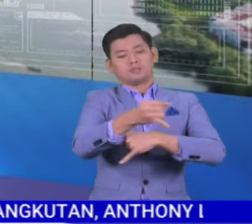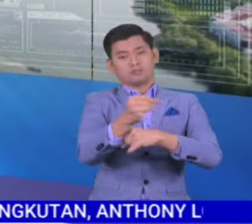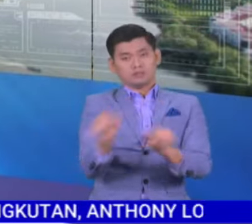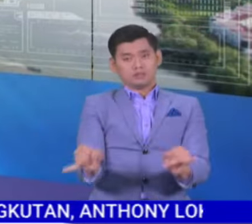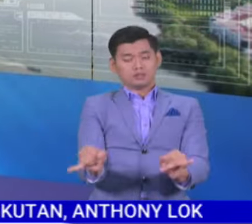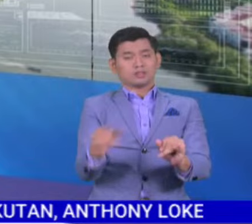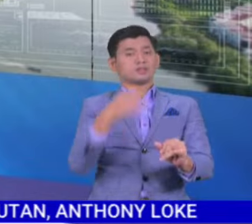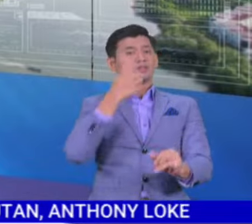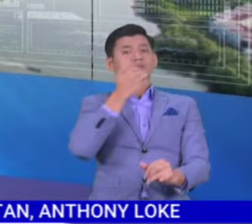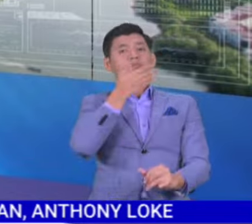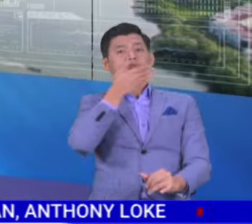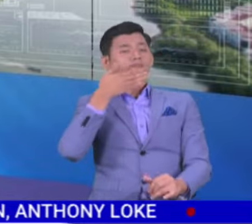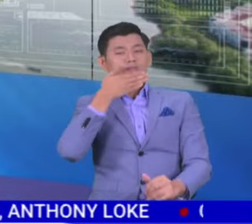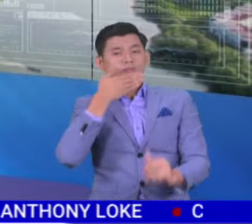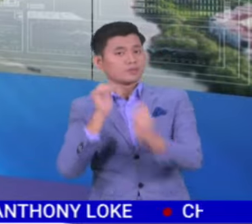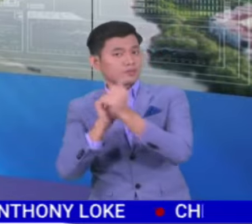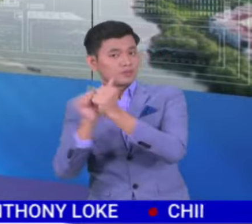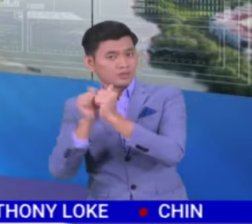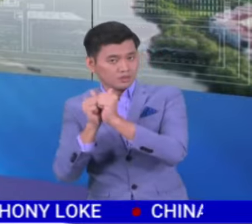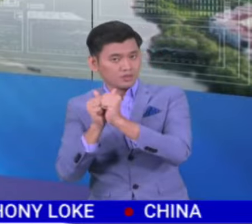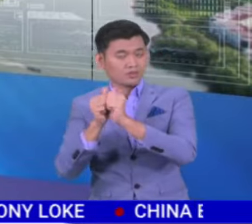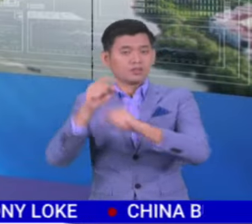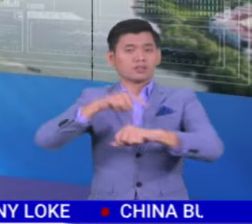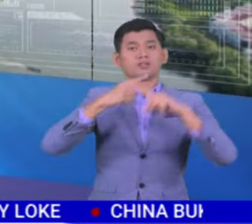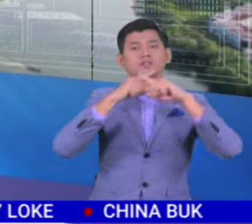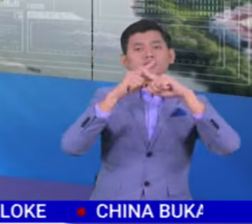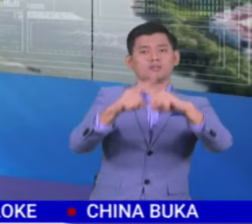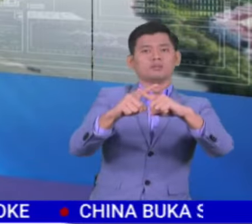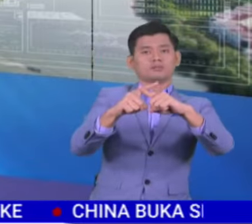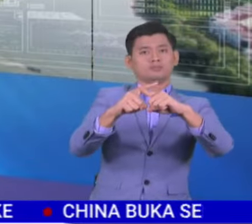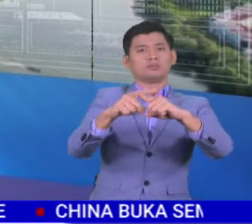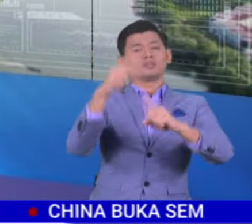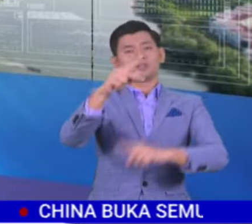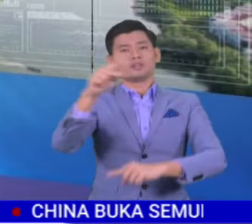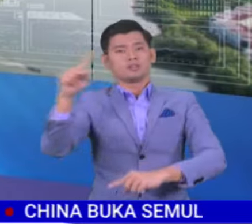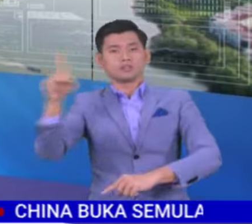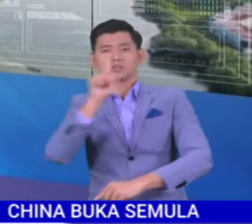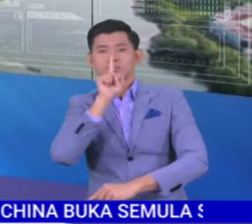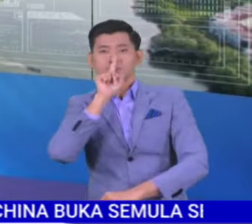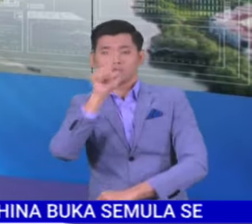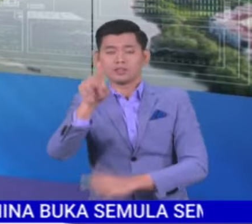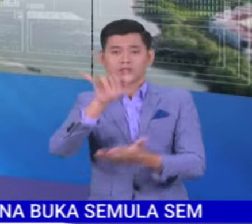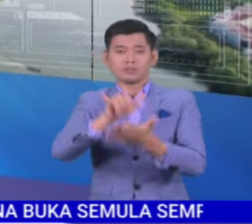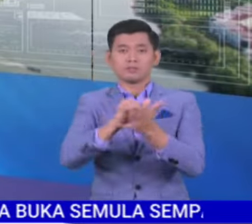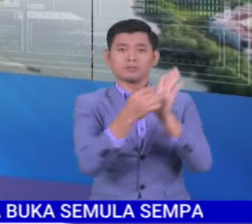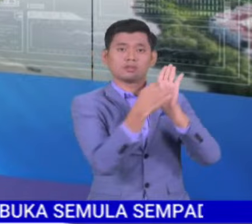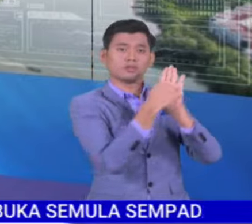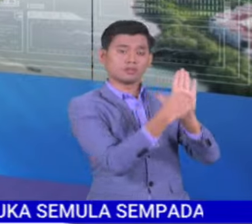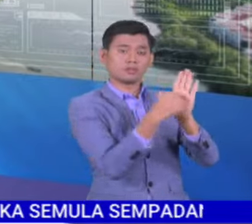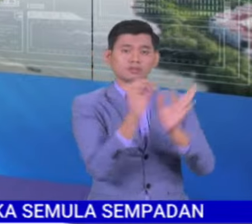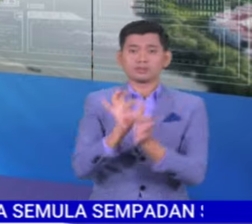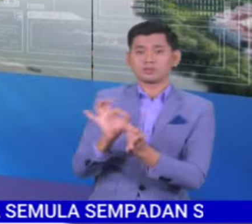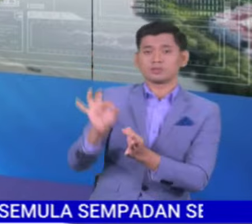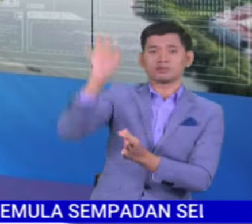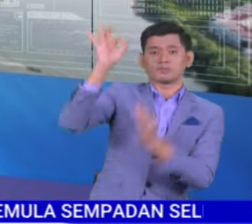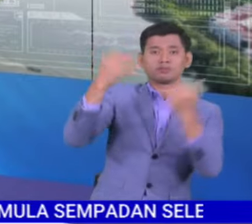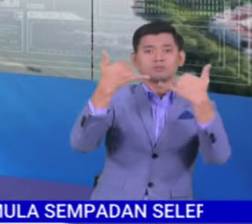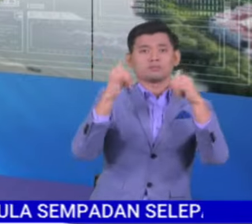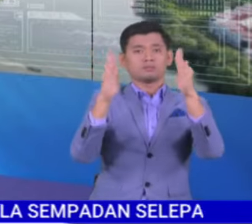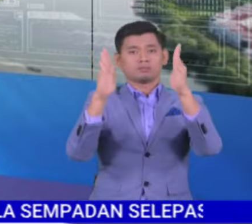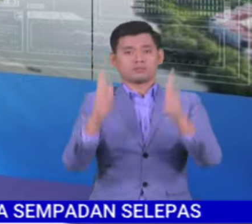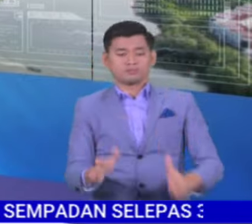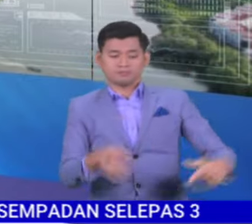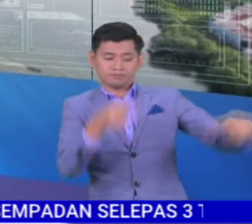dan Sugan dewan bandaraya Kota Kinabalu dan MPS itu di sifatkan sebagai pembakar semangat pemain untuk